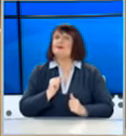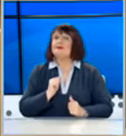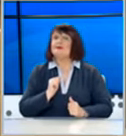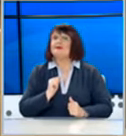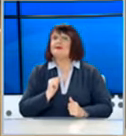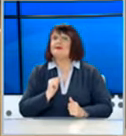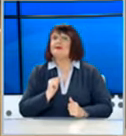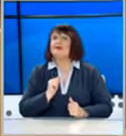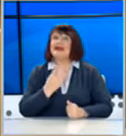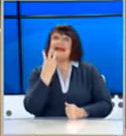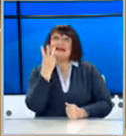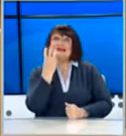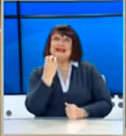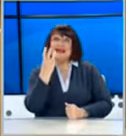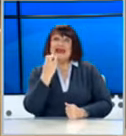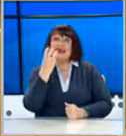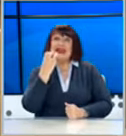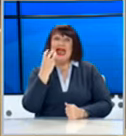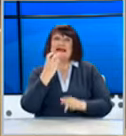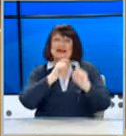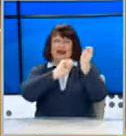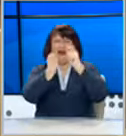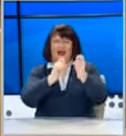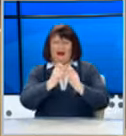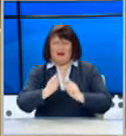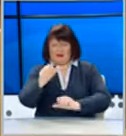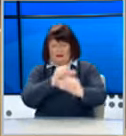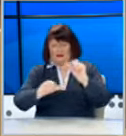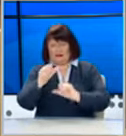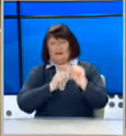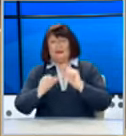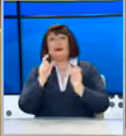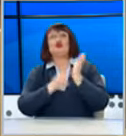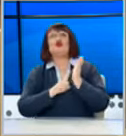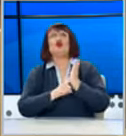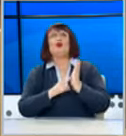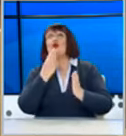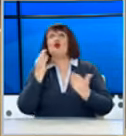φέρει 30 τροποποιήσεις,